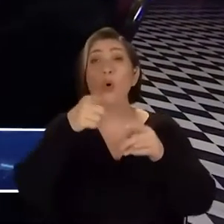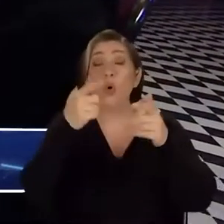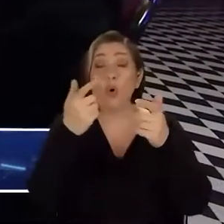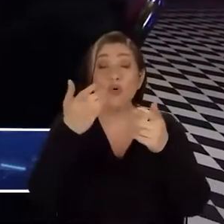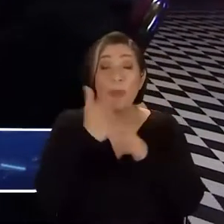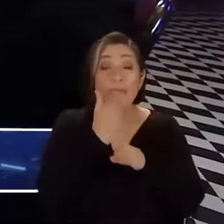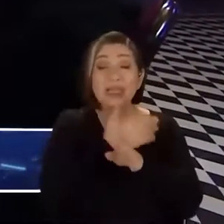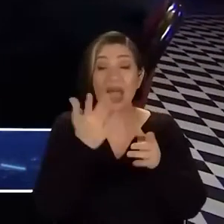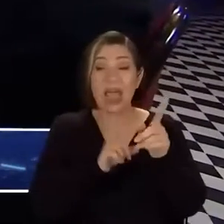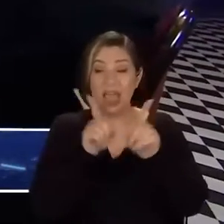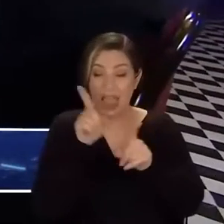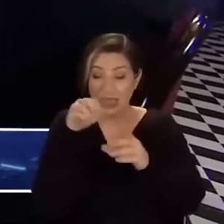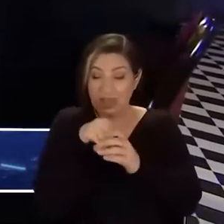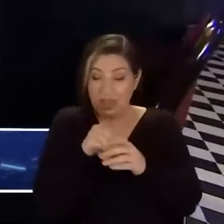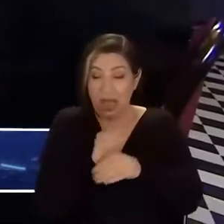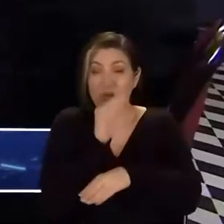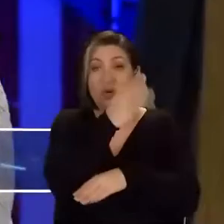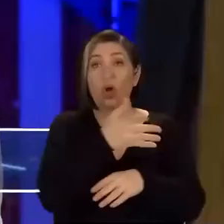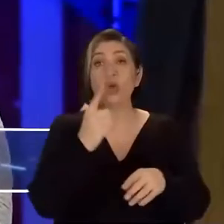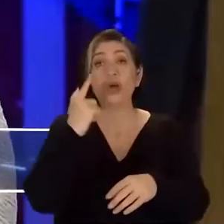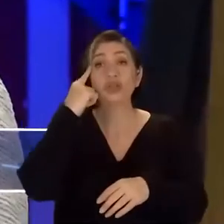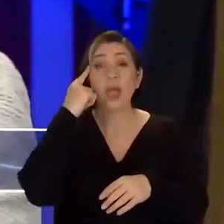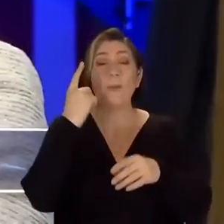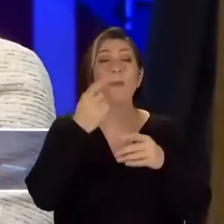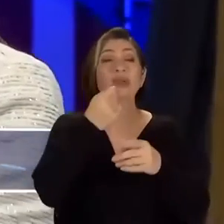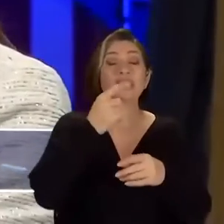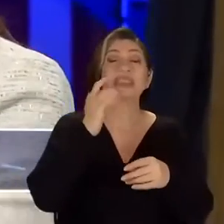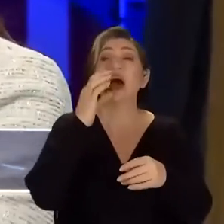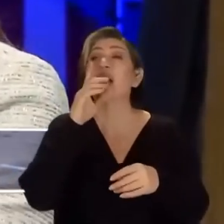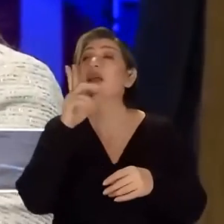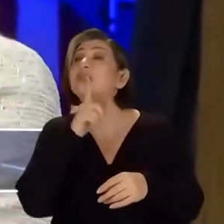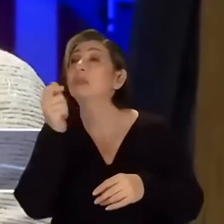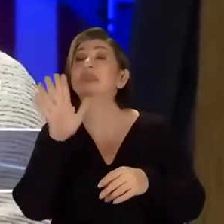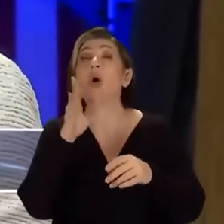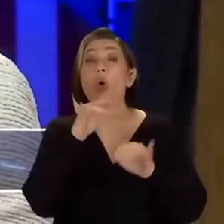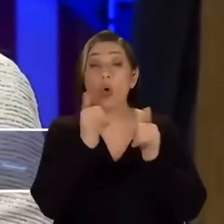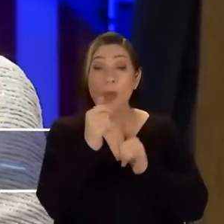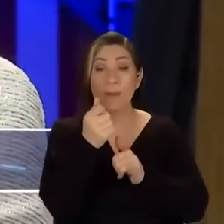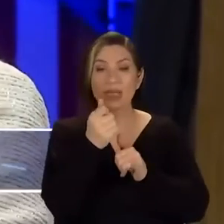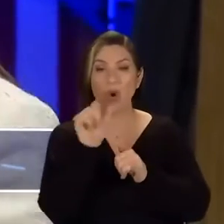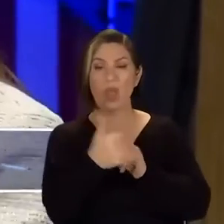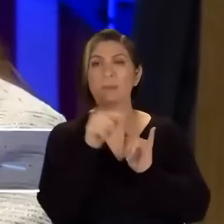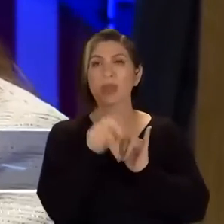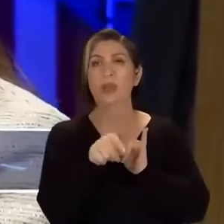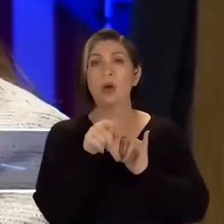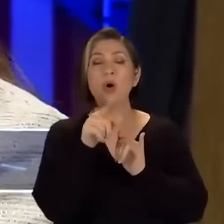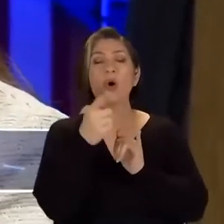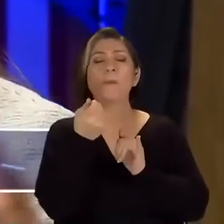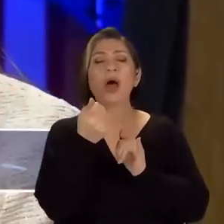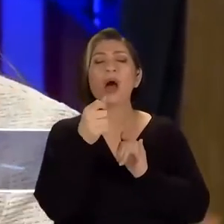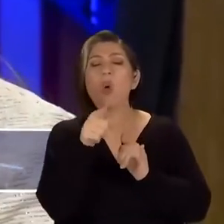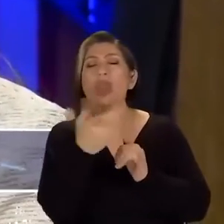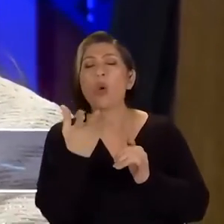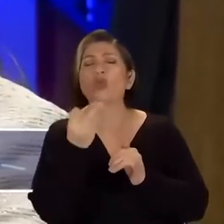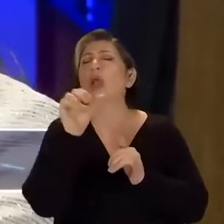orası. Dijital dünyada yaşıyorlar. Artık onlar Japon yeni şu bu değil. O oyun parası onlar için kritik. Onun hangi para birimi olduğu